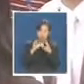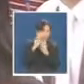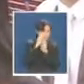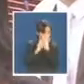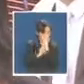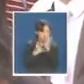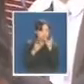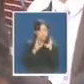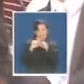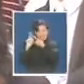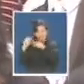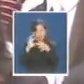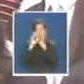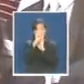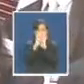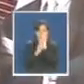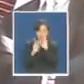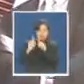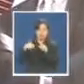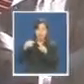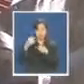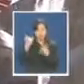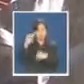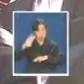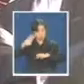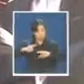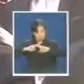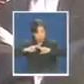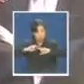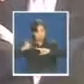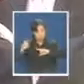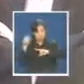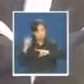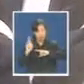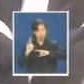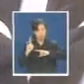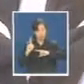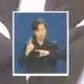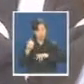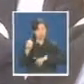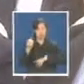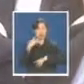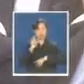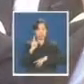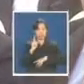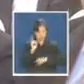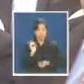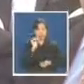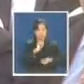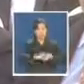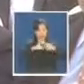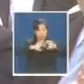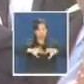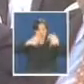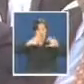แล้วก็ที่สำคัญตอนนี้ก็คือว่าภาคเอกชนเป็นครั้งแรกในรอบปีที่ผ่านมาตัดสินใจแน่วแน่แล้วว่าจะมาร่วมกับภาครัฐบ